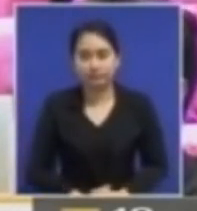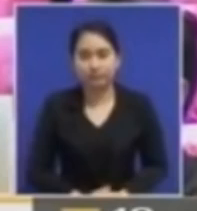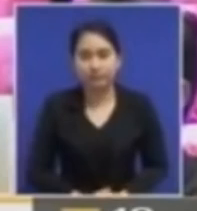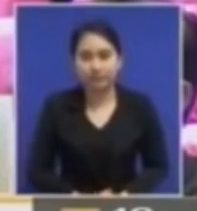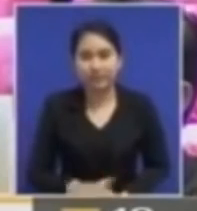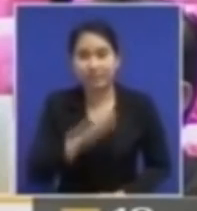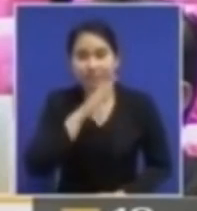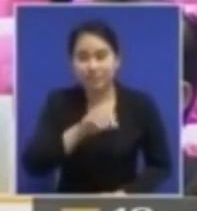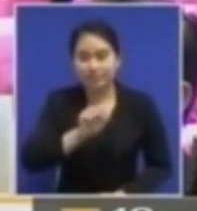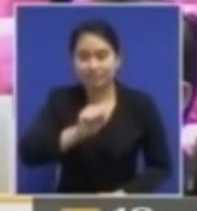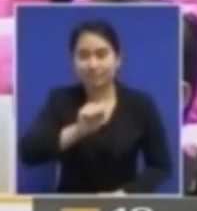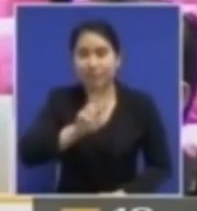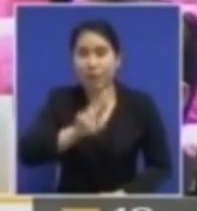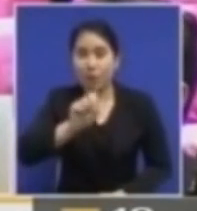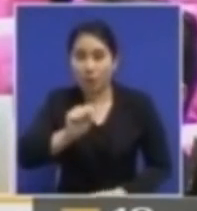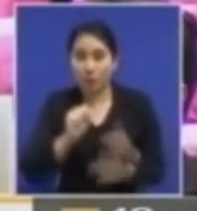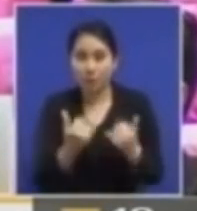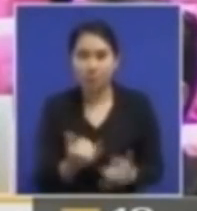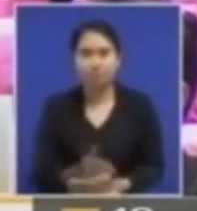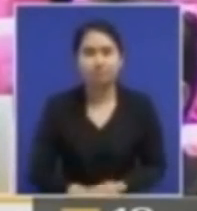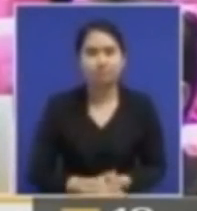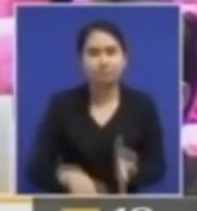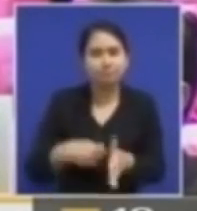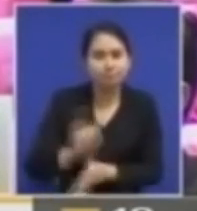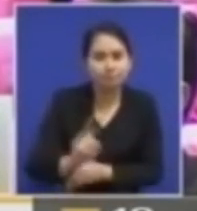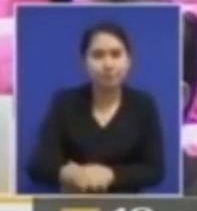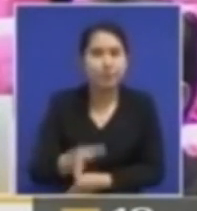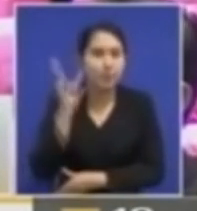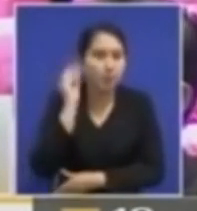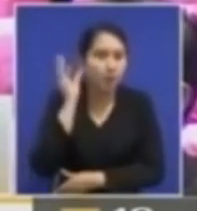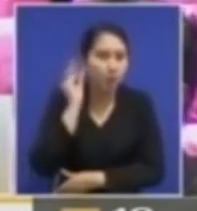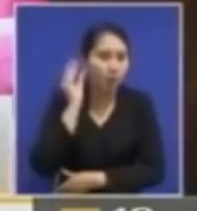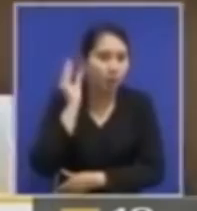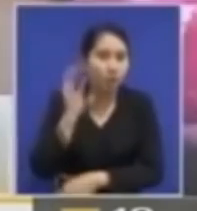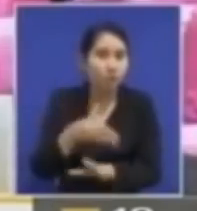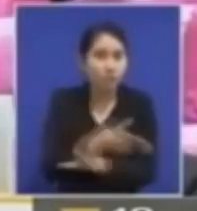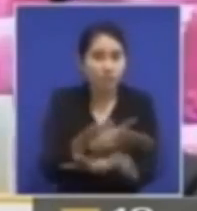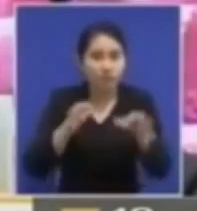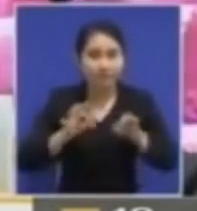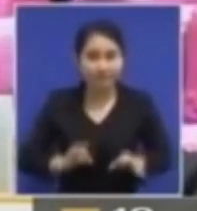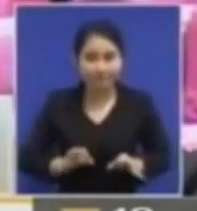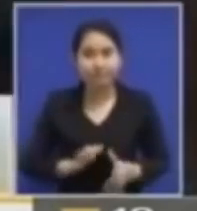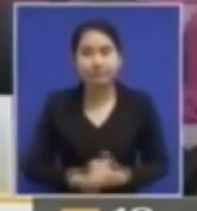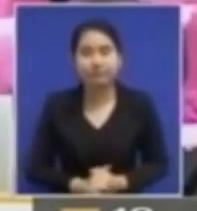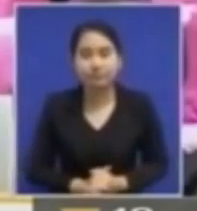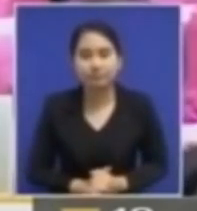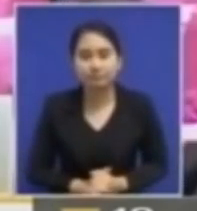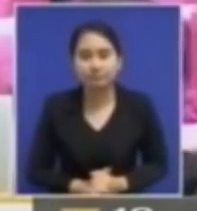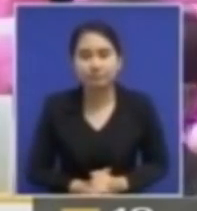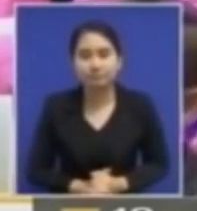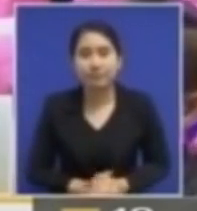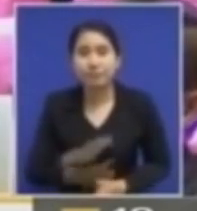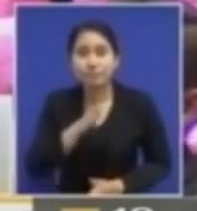งนี้ได้ฟังเหตุฟังผลแล้วลงมติไปสิ่งที่ออกมาถ้าเป็นประโยชน์กับประเท